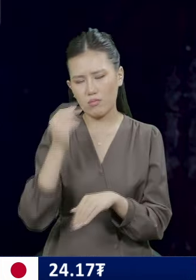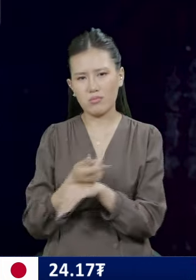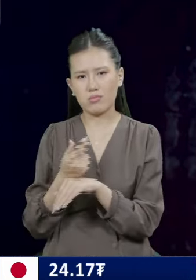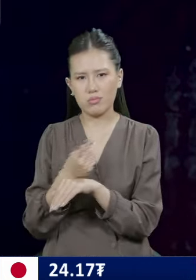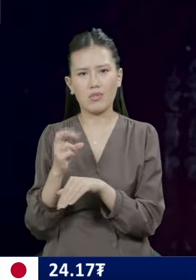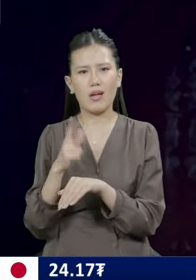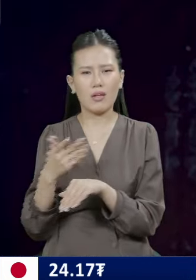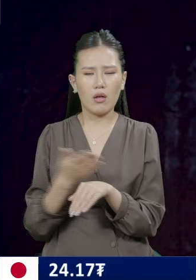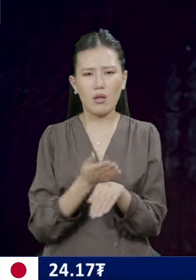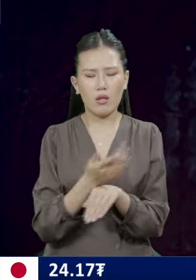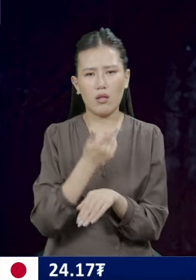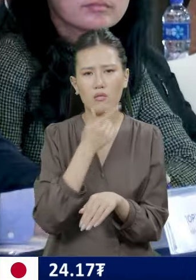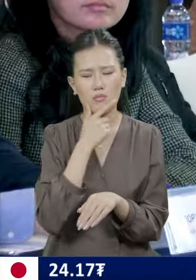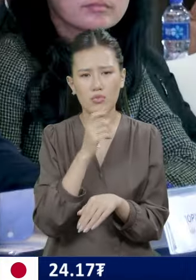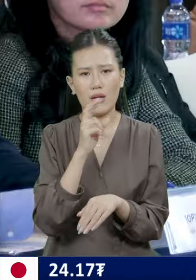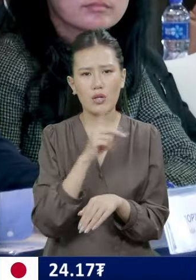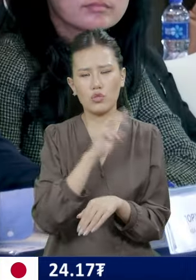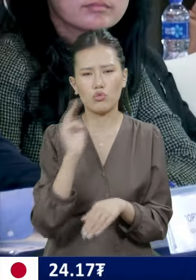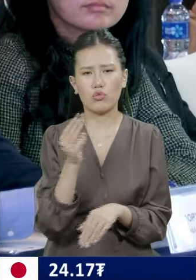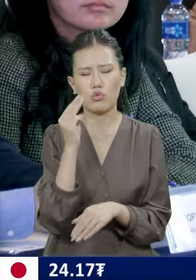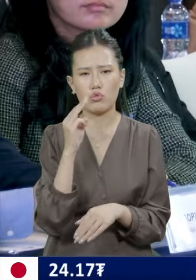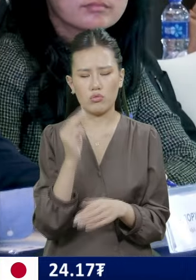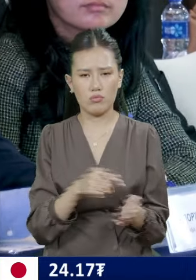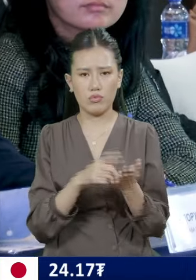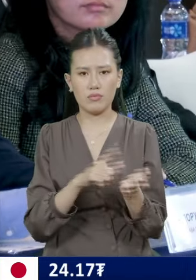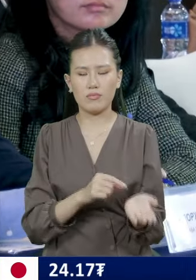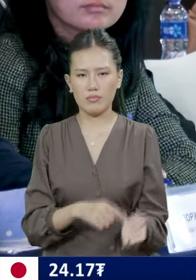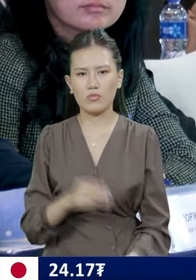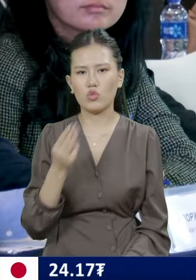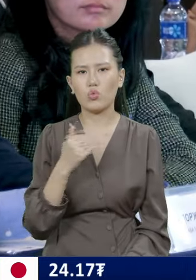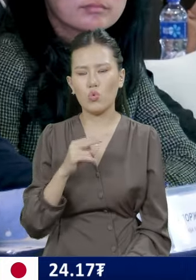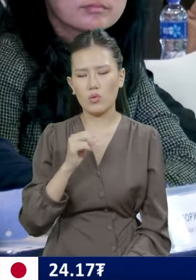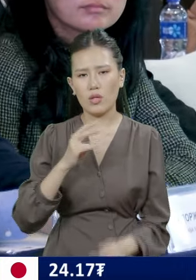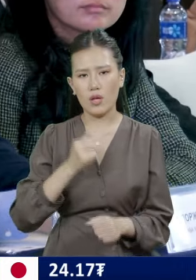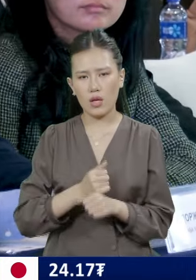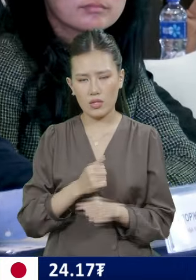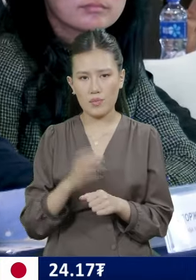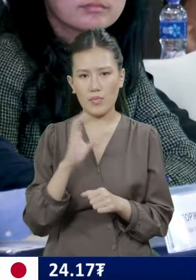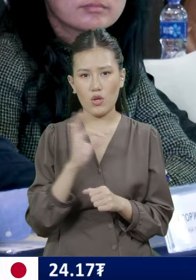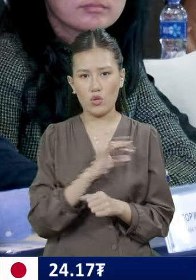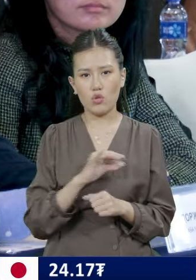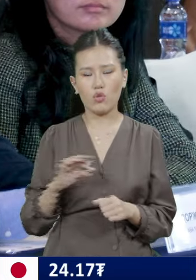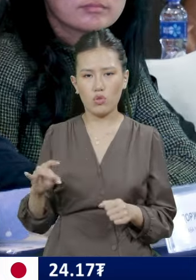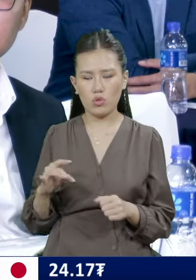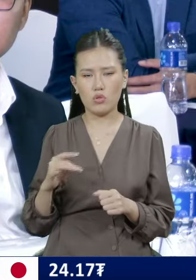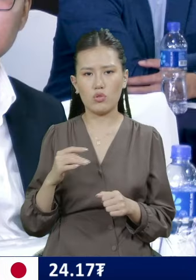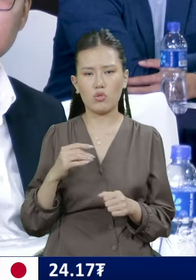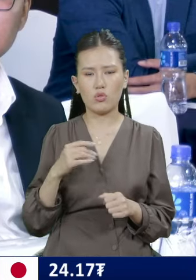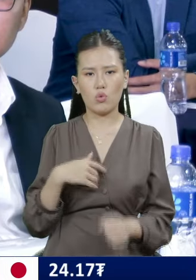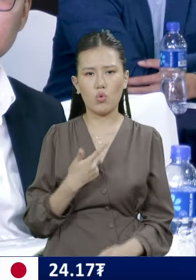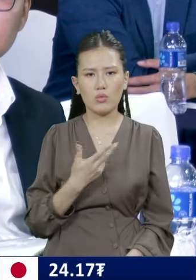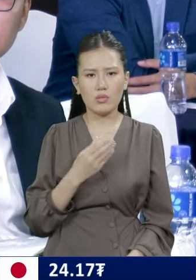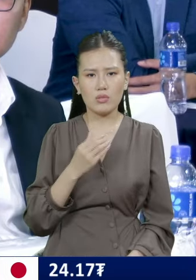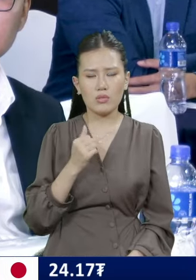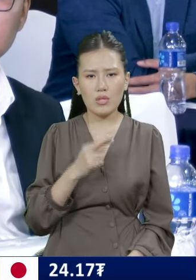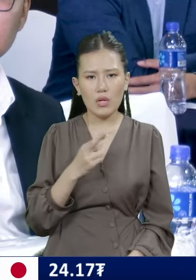Тэгэхээр хаягжилтын асуудлыг бол ойлгомжтой болгоё. Шуудангийн чиглэлээр үйл ажиллагаа явуулдаг аж ахуйн нэгжүүд дотооддоо 3 сая удаал шууд нь